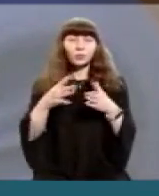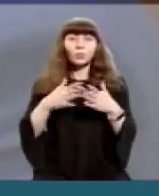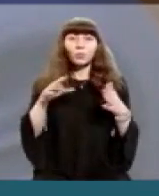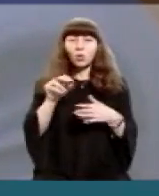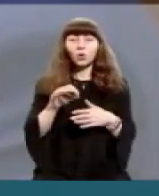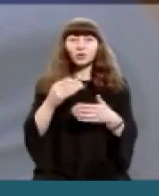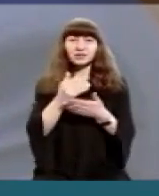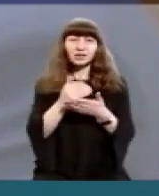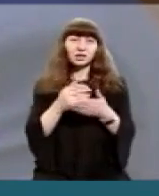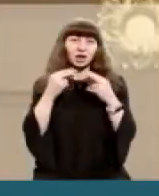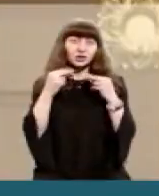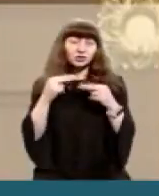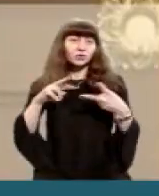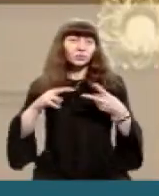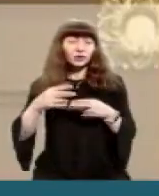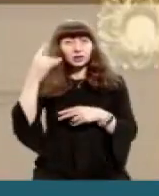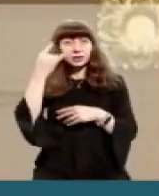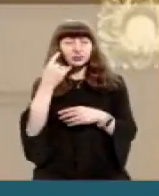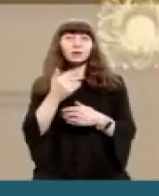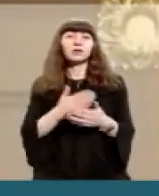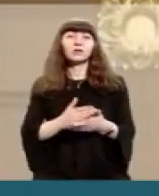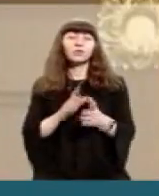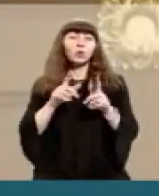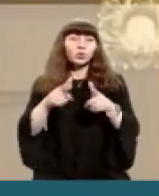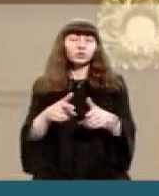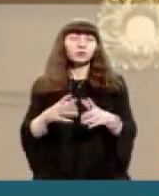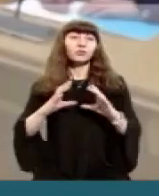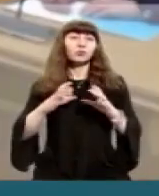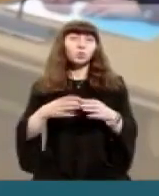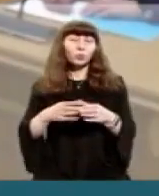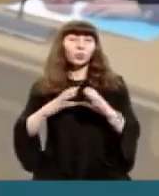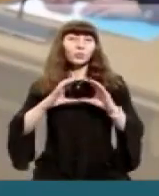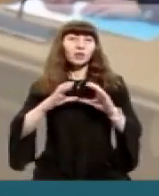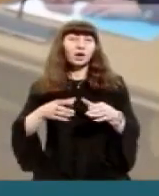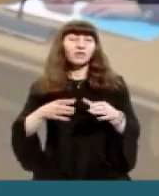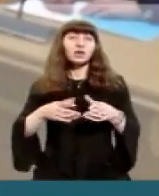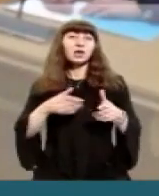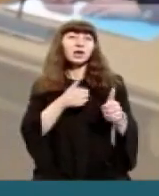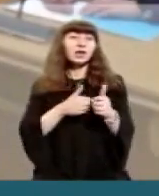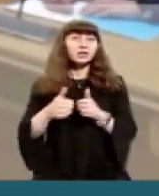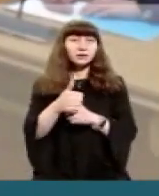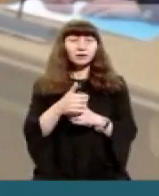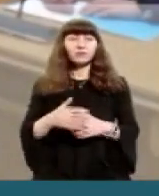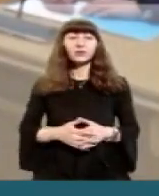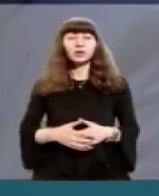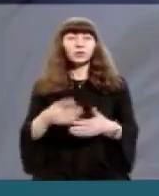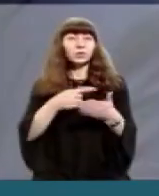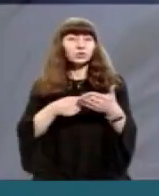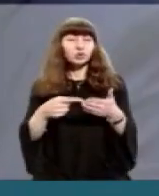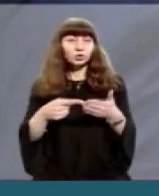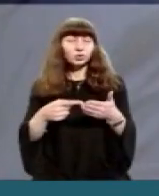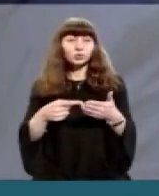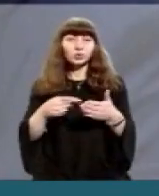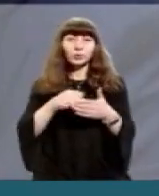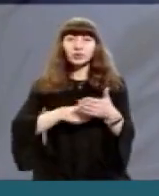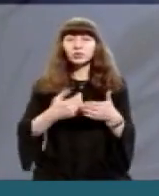по содержанию и качеству реформ Казахстан, безусловно, входит в группу мировых лидеров. Қосымшаны Токаев подчеркнул, что основополагающий